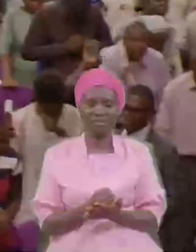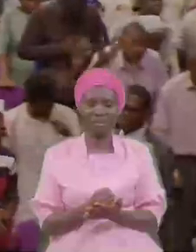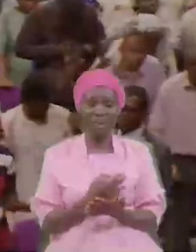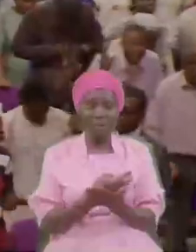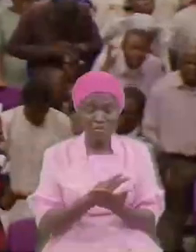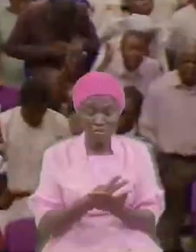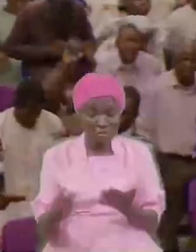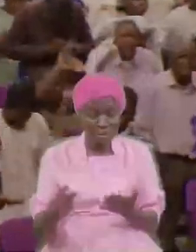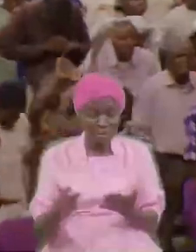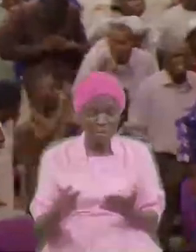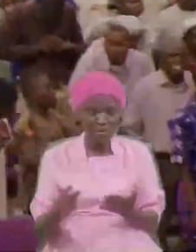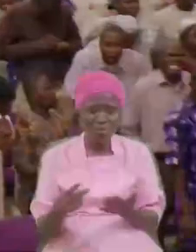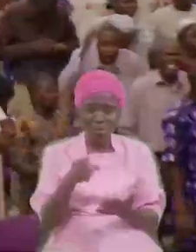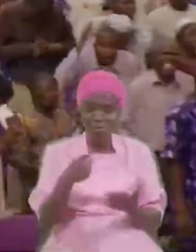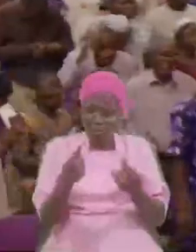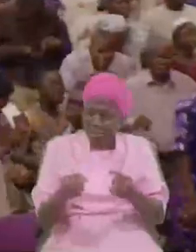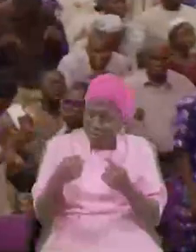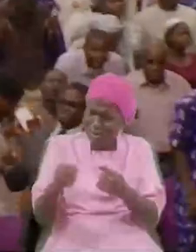Vous faites de votre meilleur.